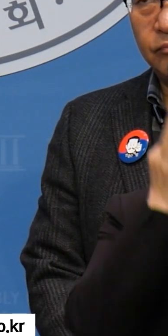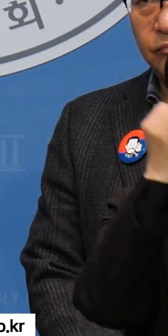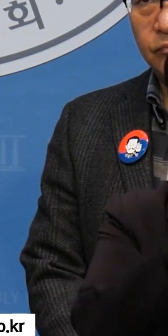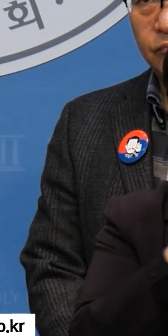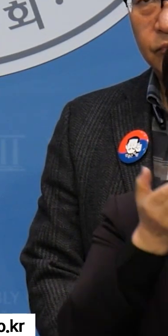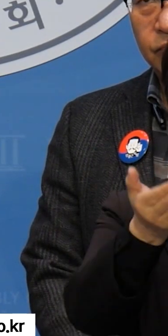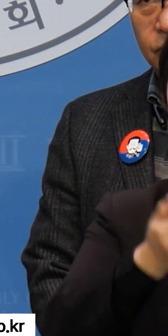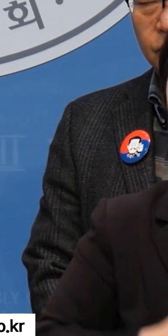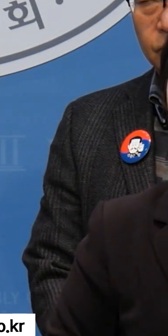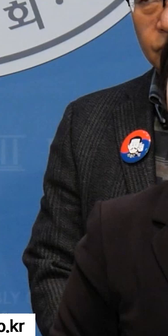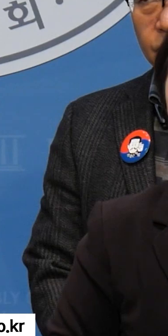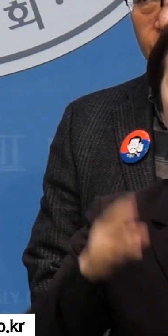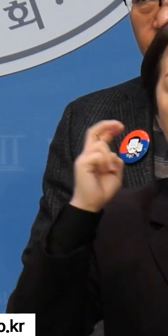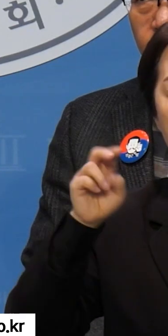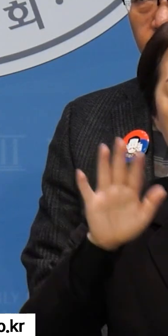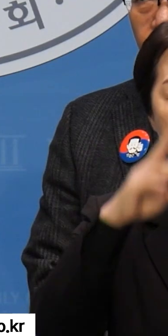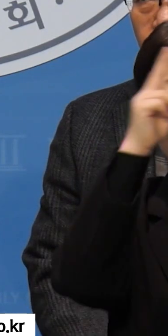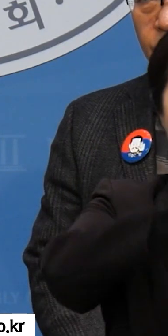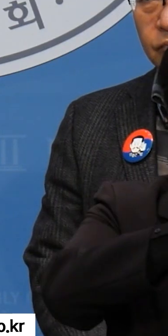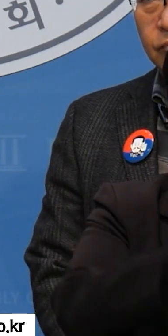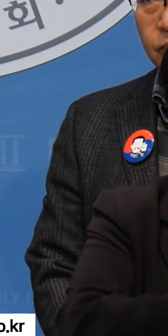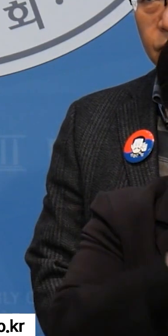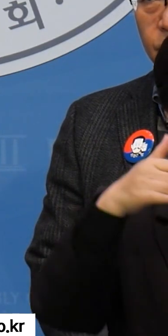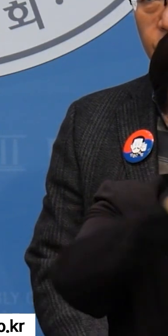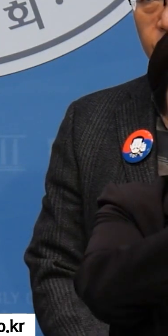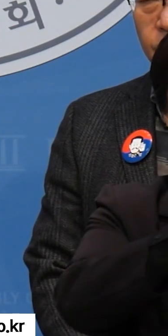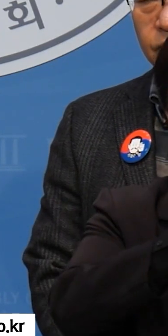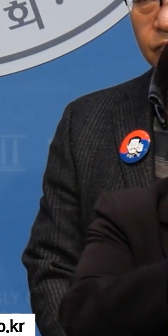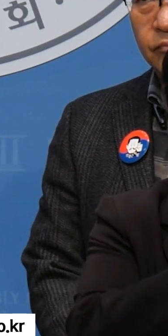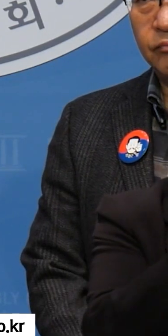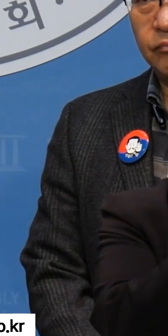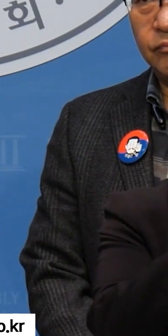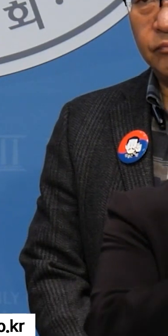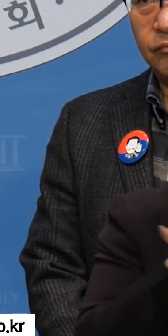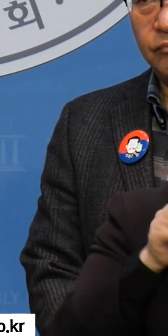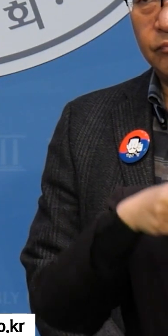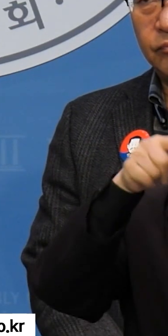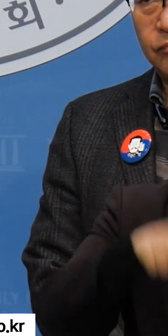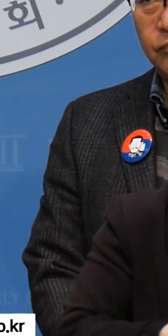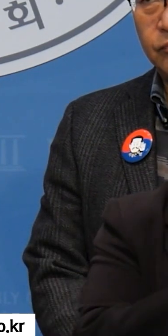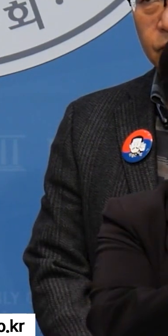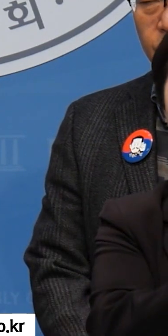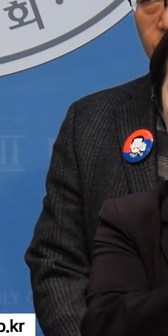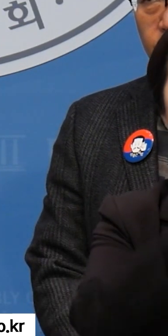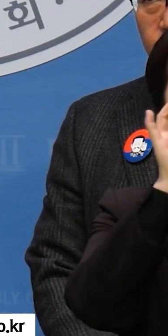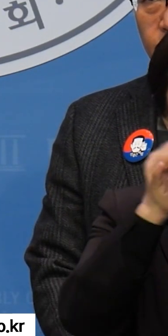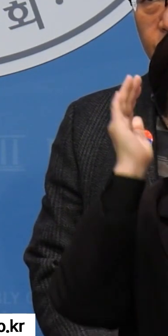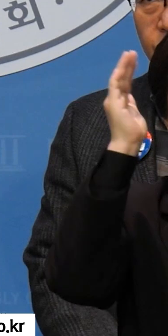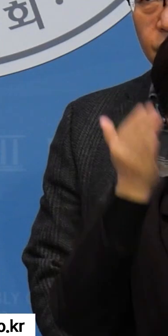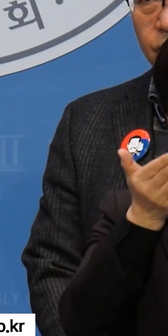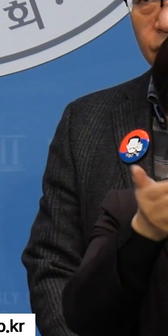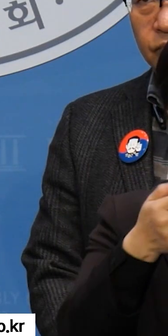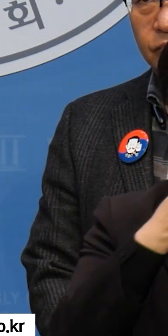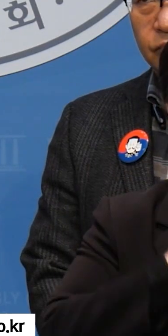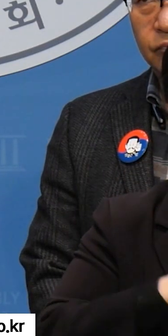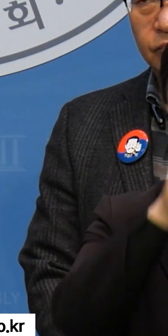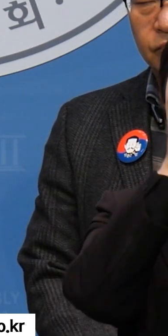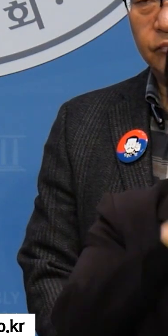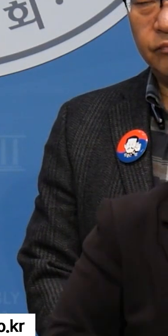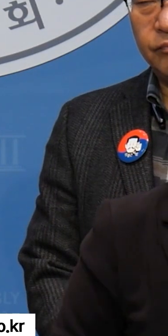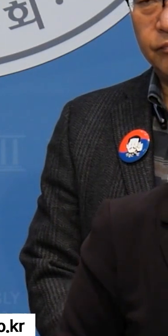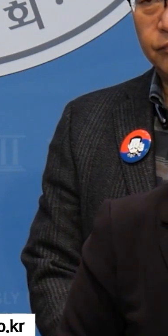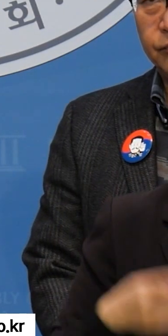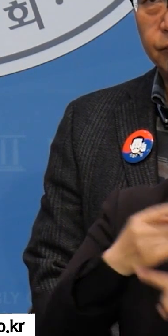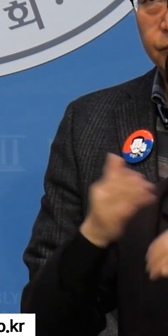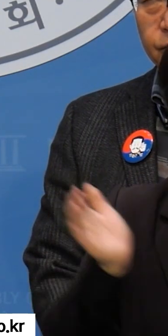다할 것이고, 아마 오늘 오전에 정책 관련 회의에서 김성주 수석께서도 이에 대한 발언을 하셨을 것으로 알고 있습니다.